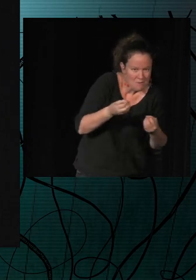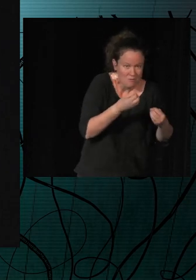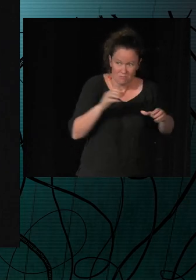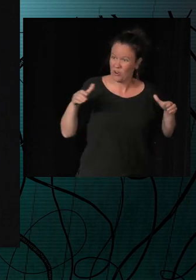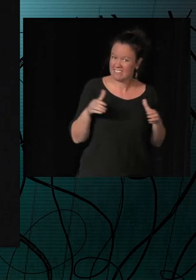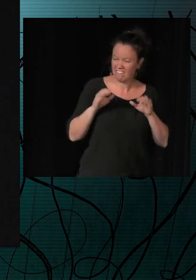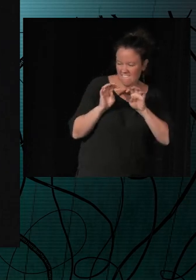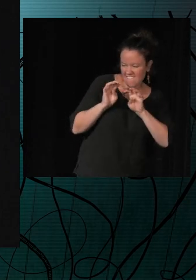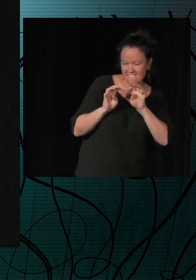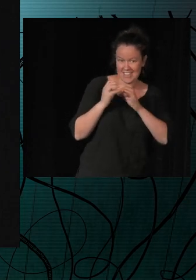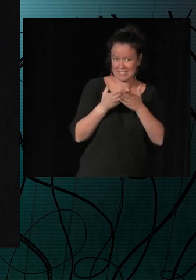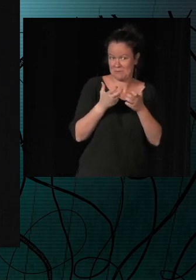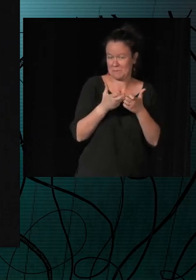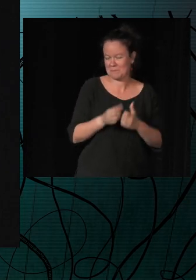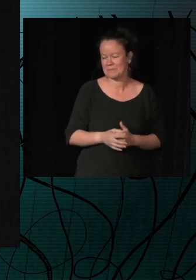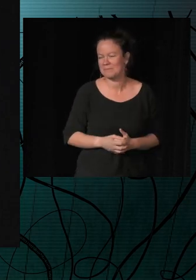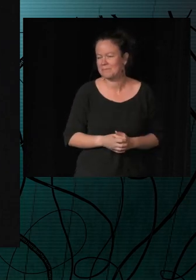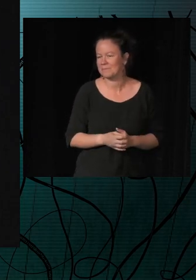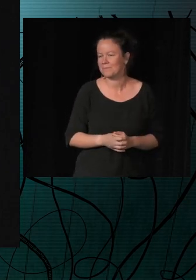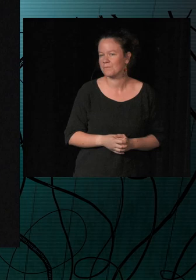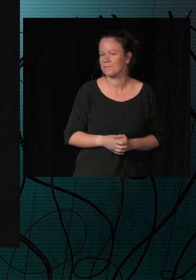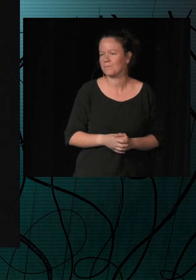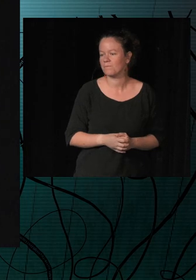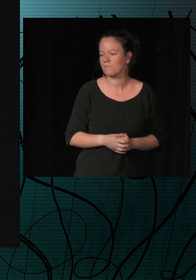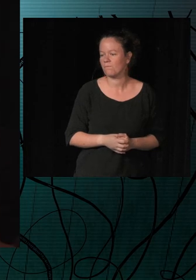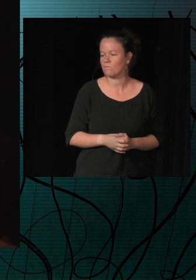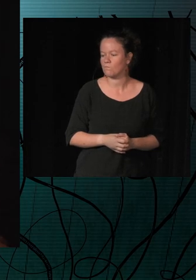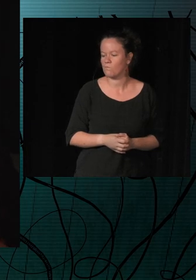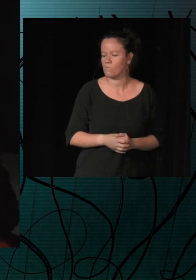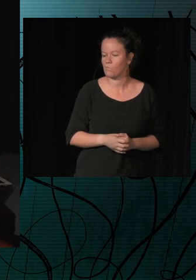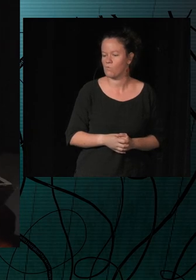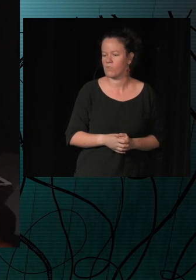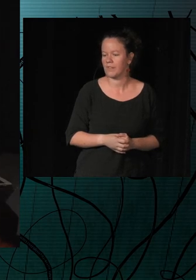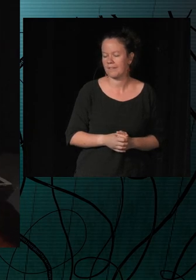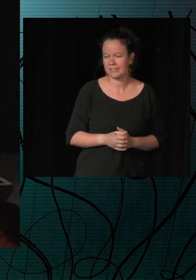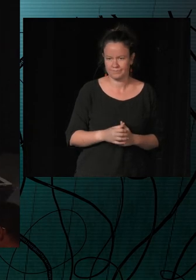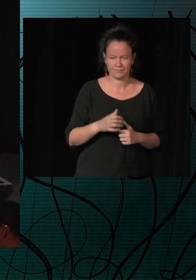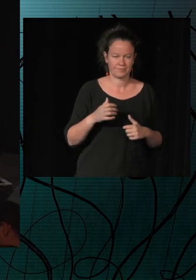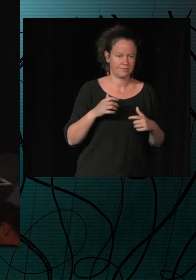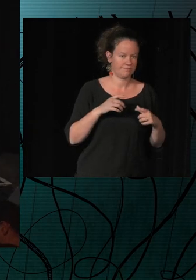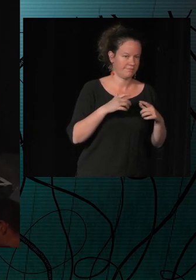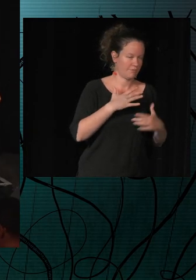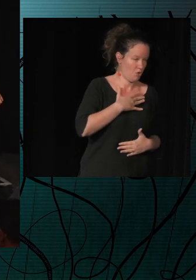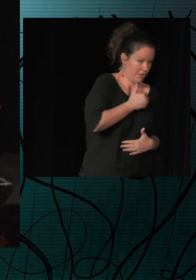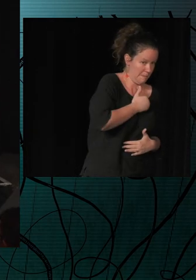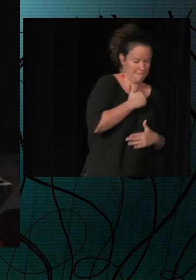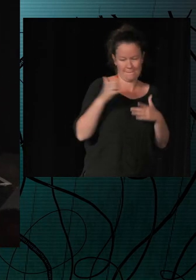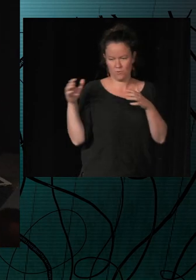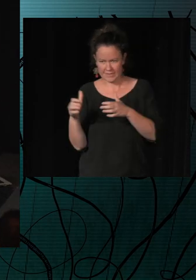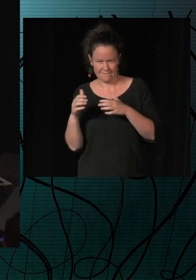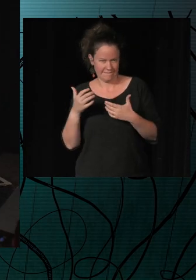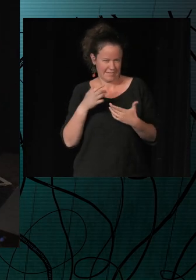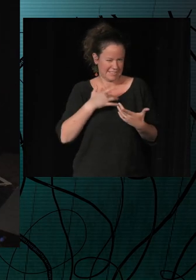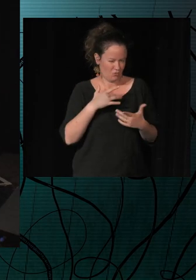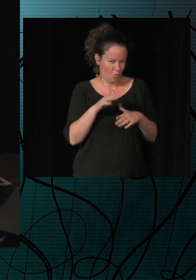collectivement pour prolonger le le dialogue entre la justement la peur intime et la peur collective dans la pratique du streaming c'est aussi une une mise